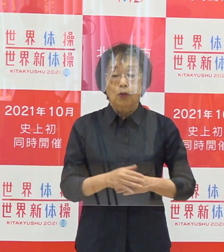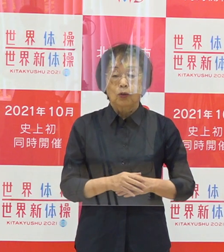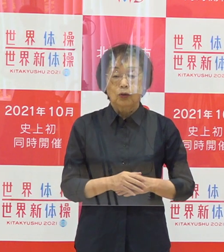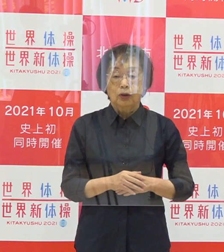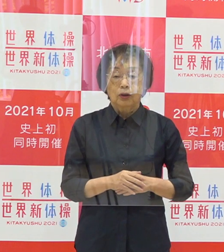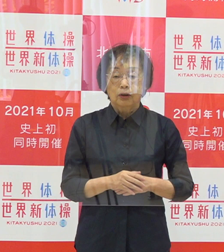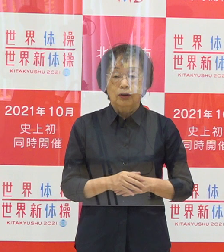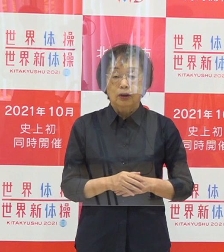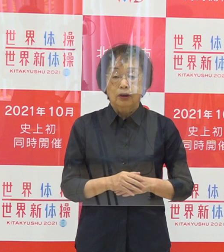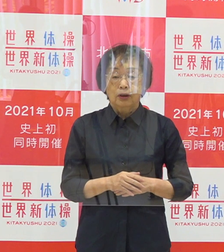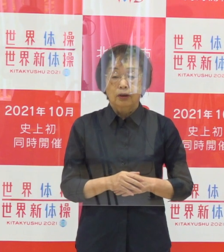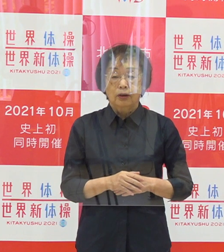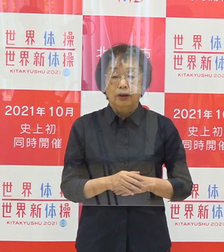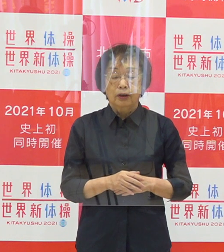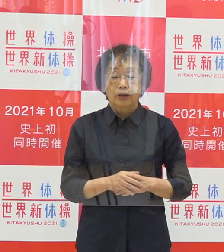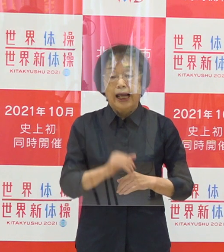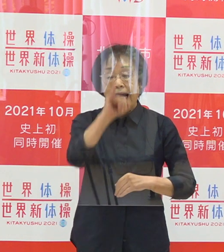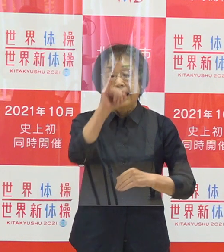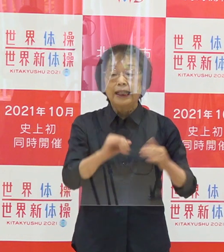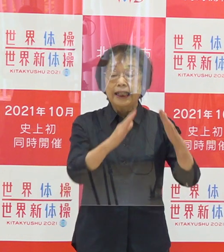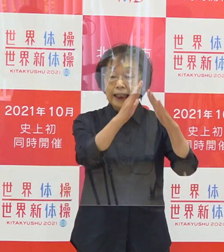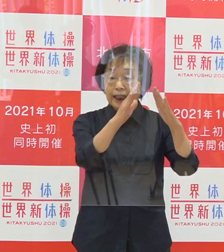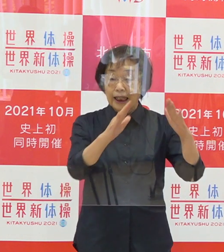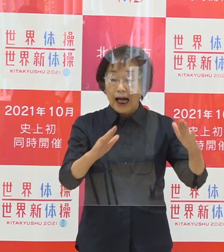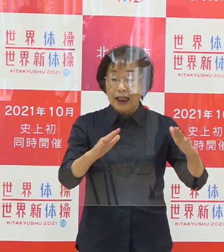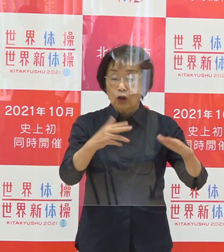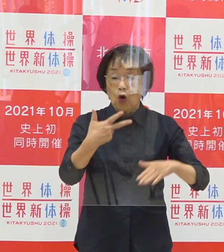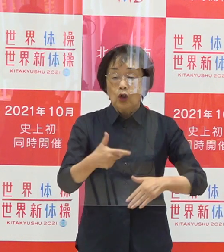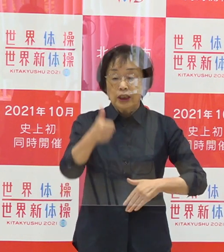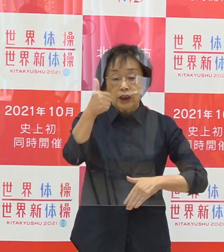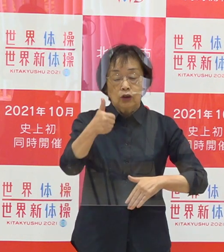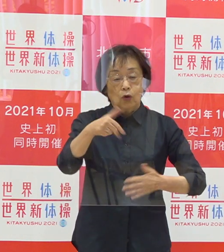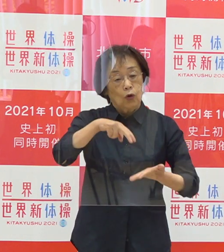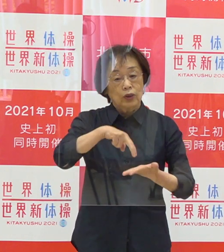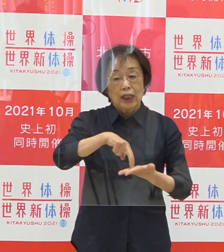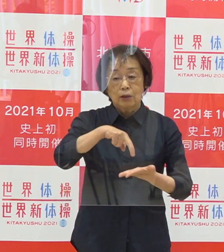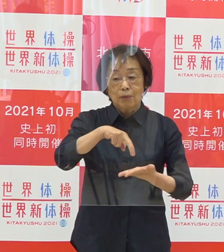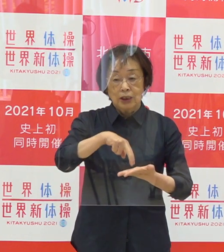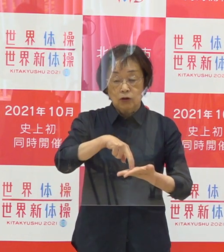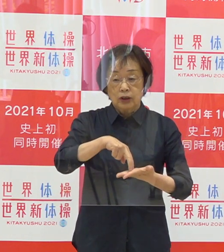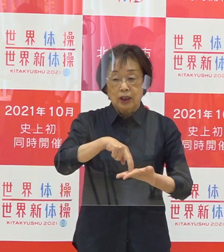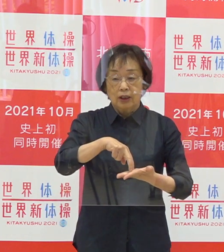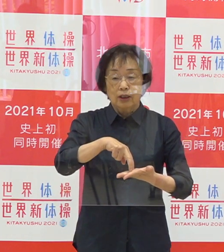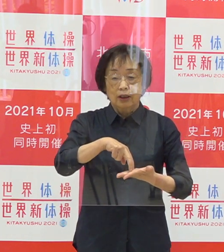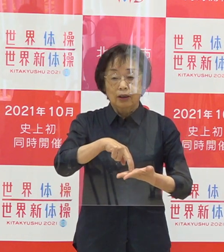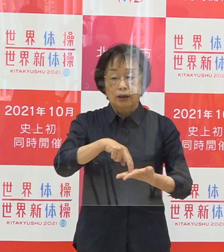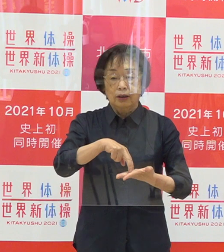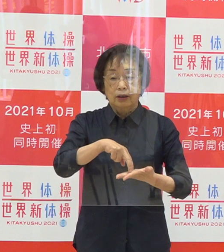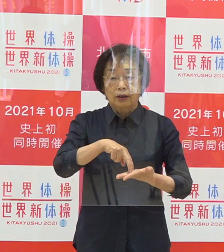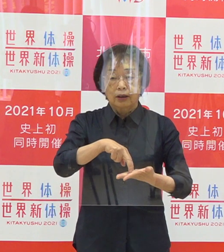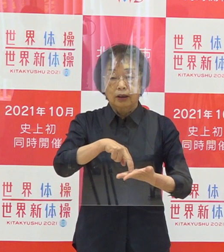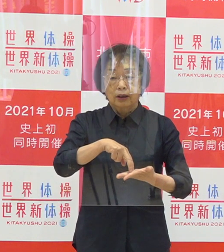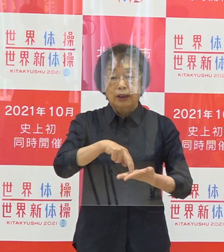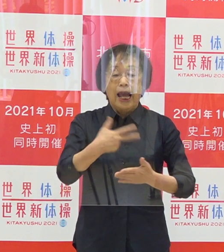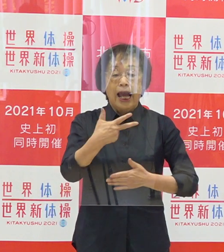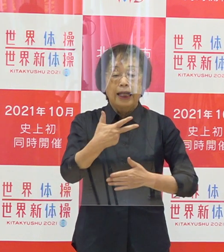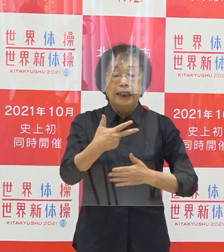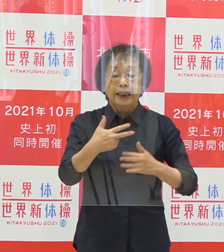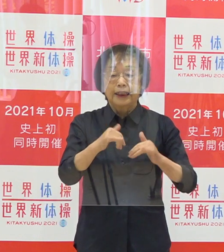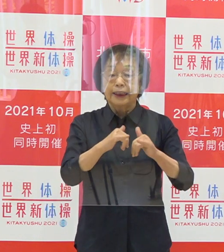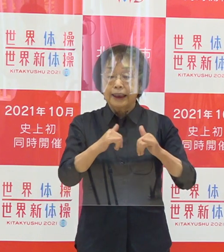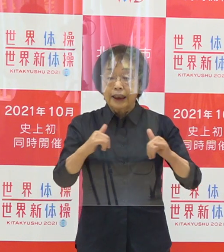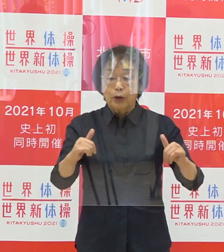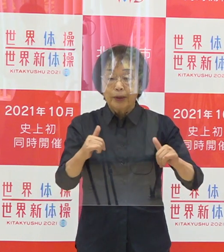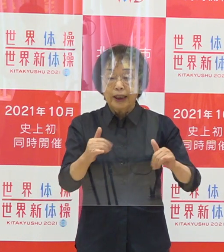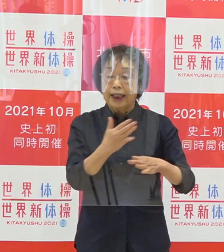教育委員会絡みなのでちょっと市長にお尋ねするのはどうかと思うんですが、一応ちょっと、市民サービスという視点